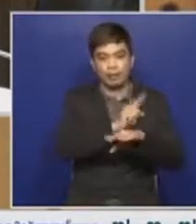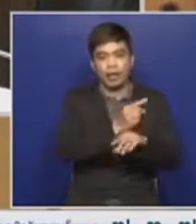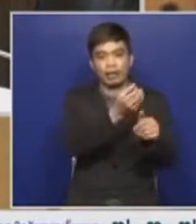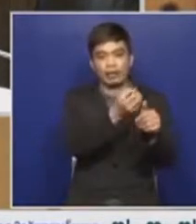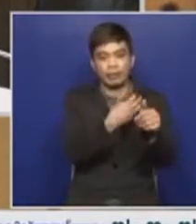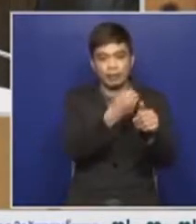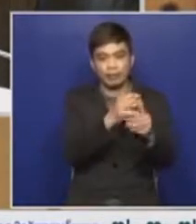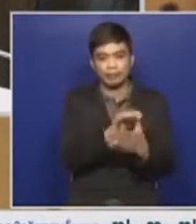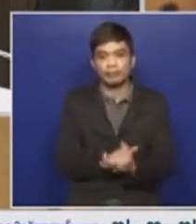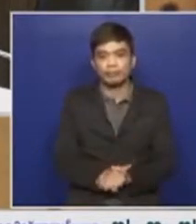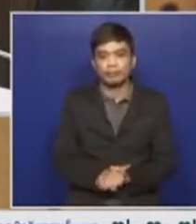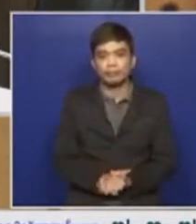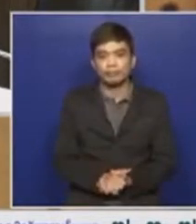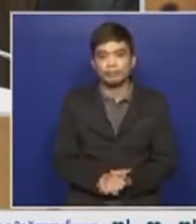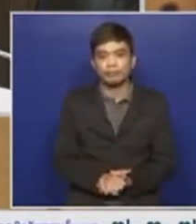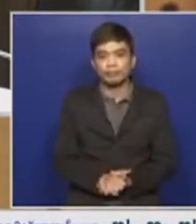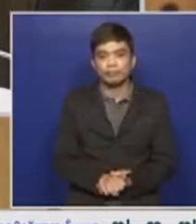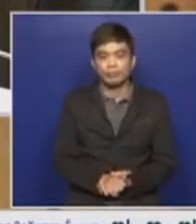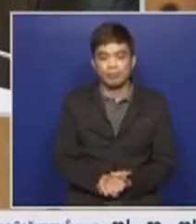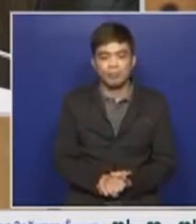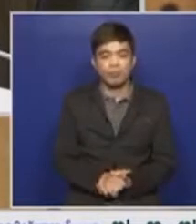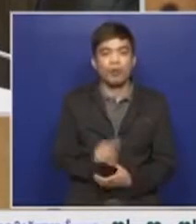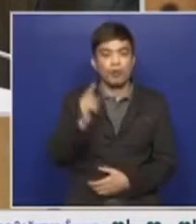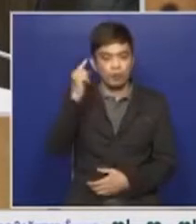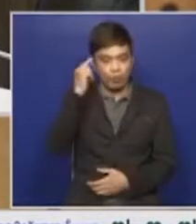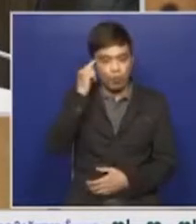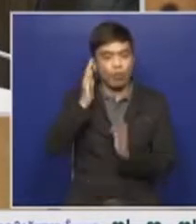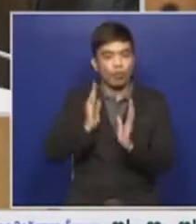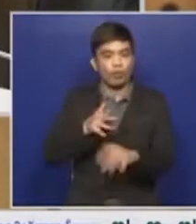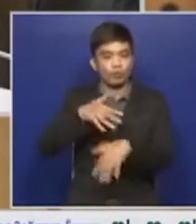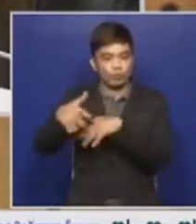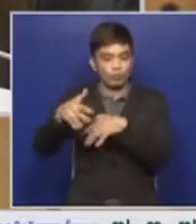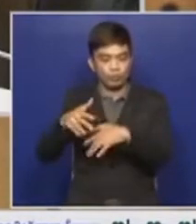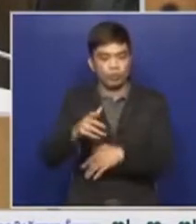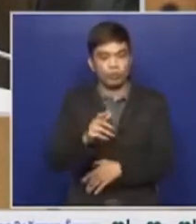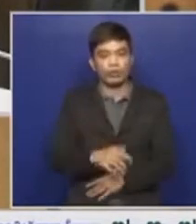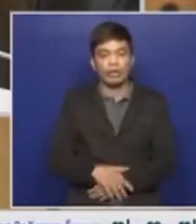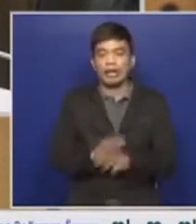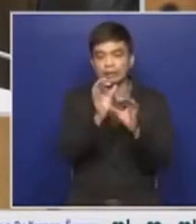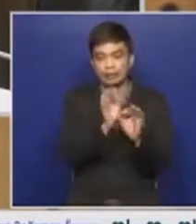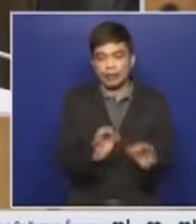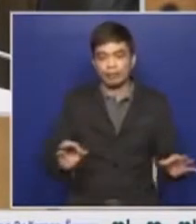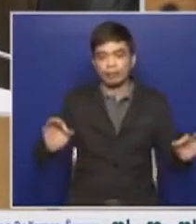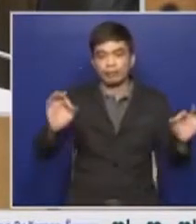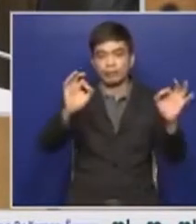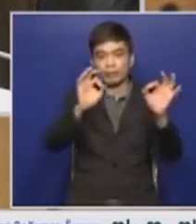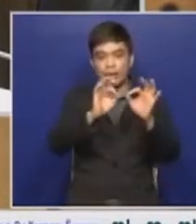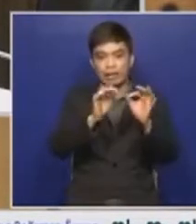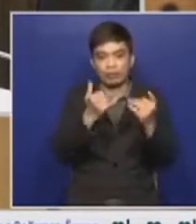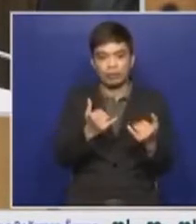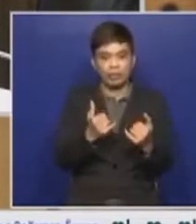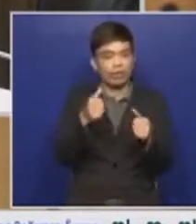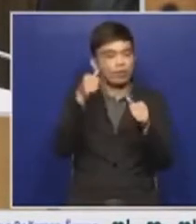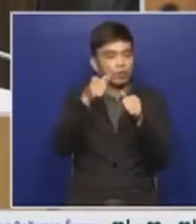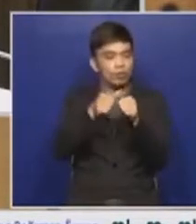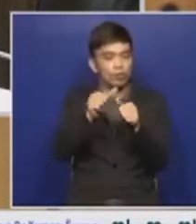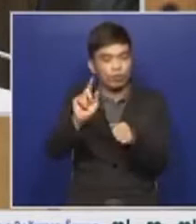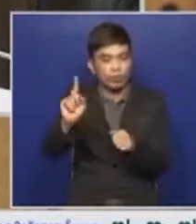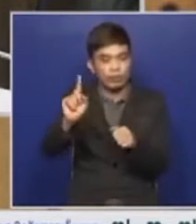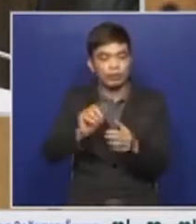แนะประชาชนรู้ว่าสถาบันหลักของชาติค่ะวันนี้อยู่ที่ไหน